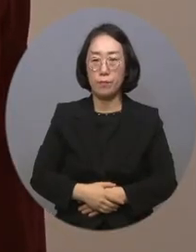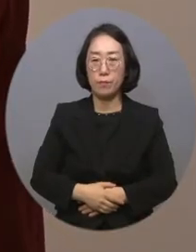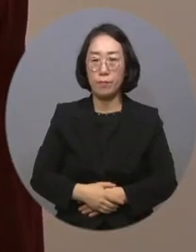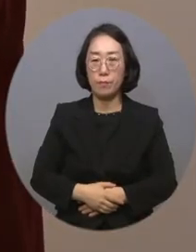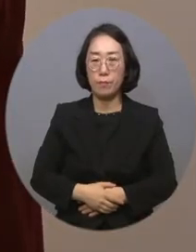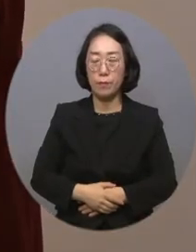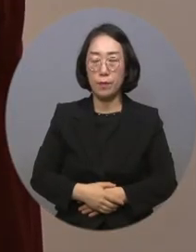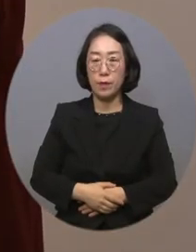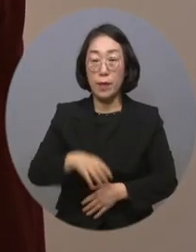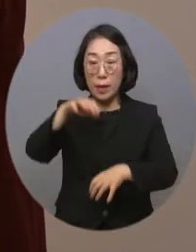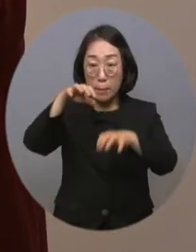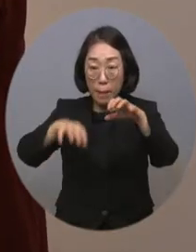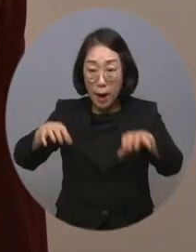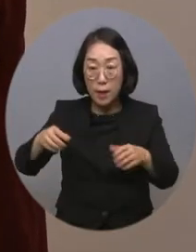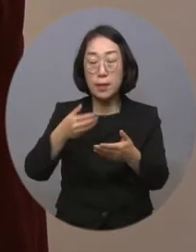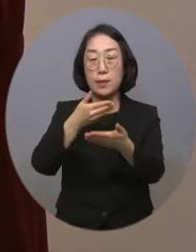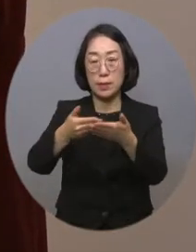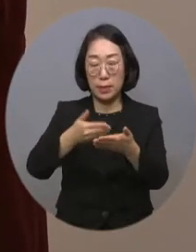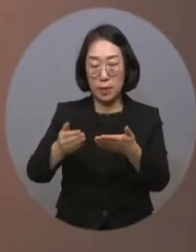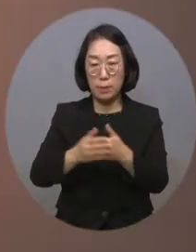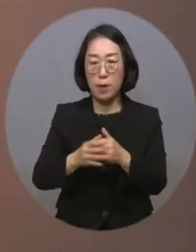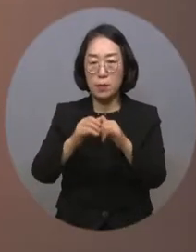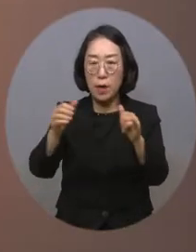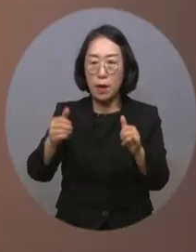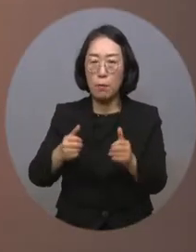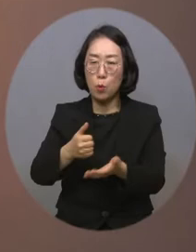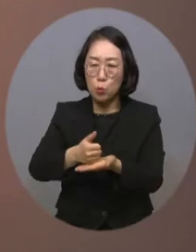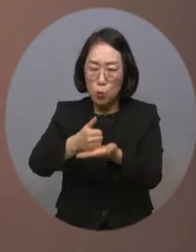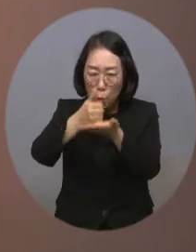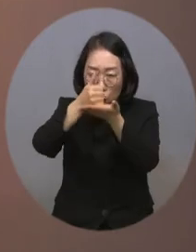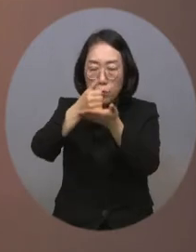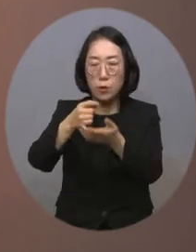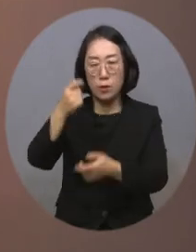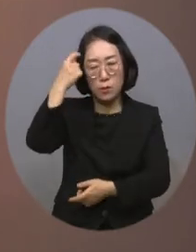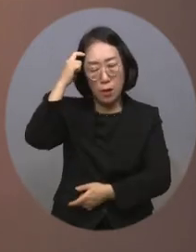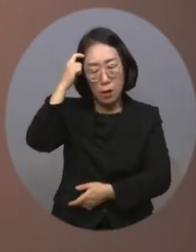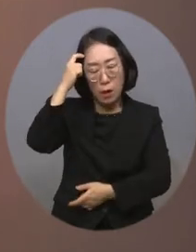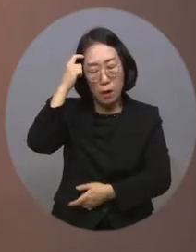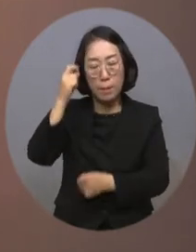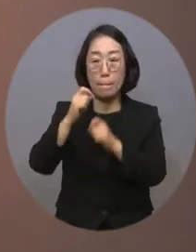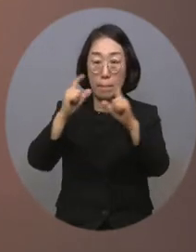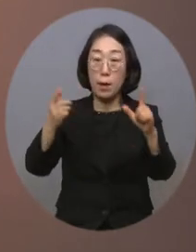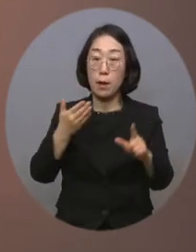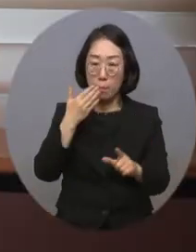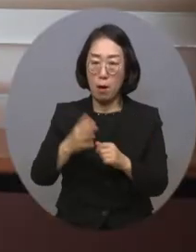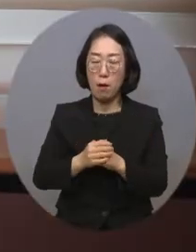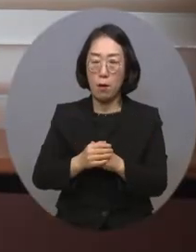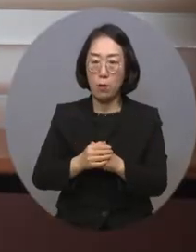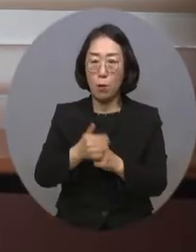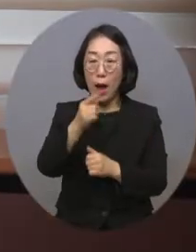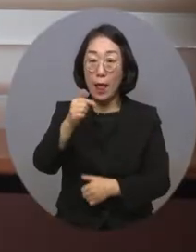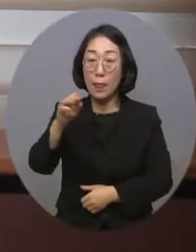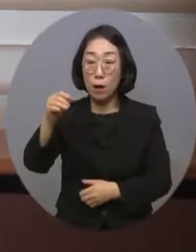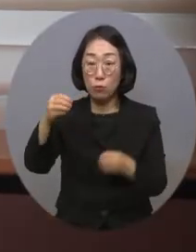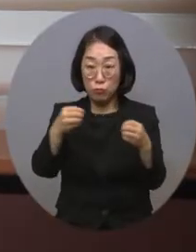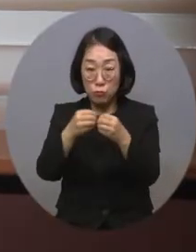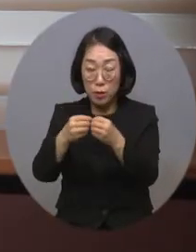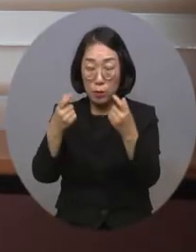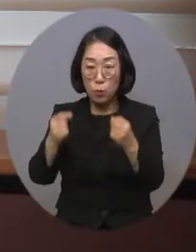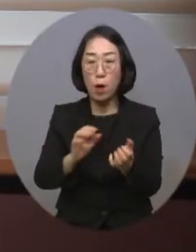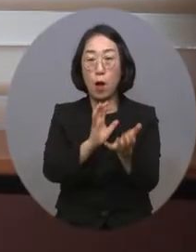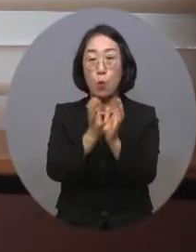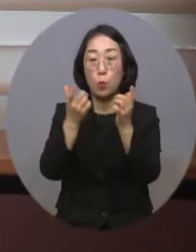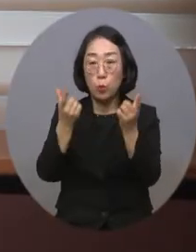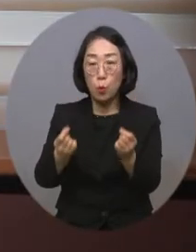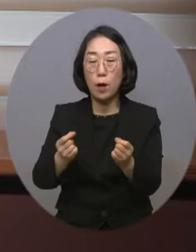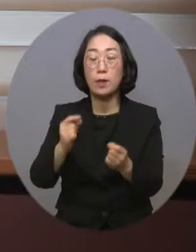작가는 도성마을을 통해 인간 존엄성에 대해 다시 한번 생각하게 됐다며 하나운 시인의 표현처럼 꽃같이